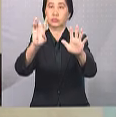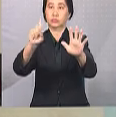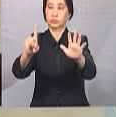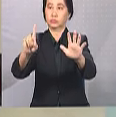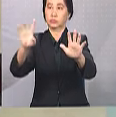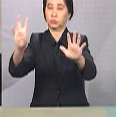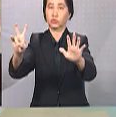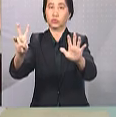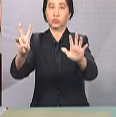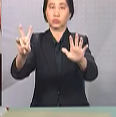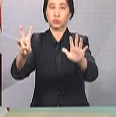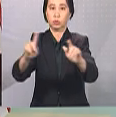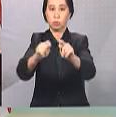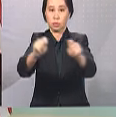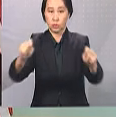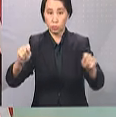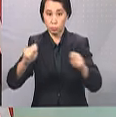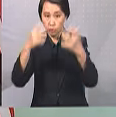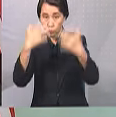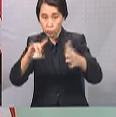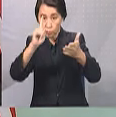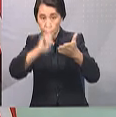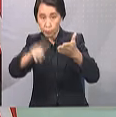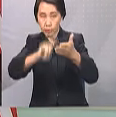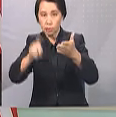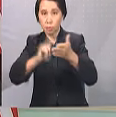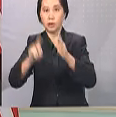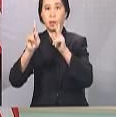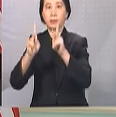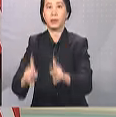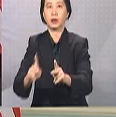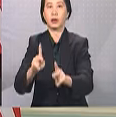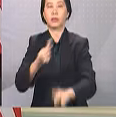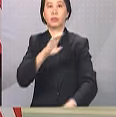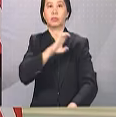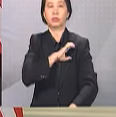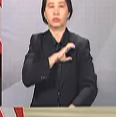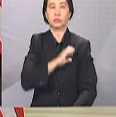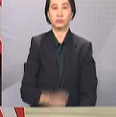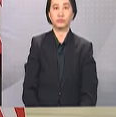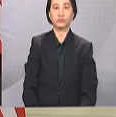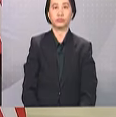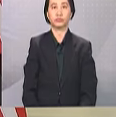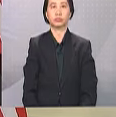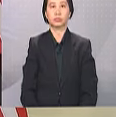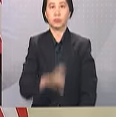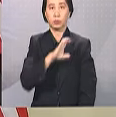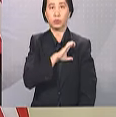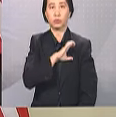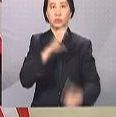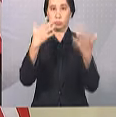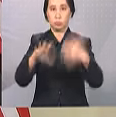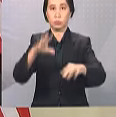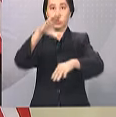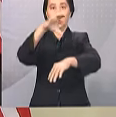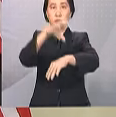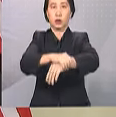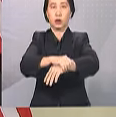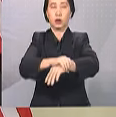5,817 premis telah diperiksa oleh pihak berkuasa. PDRM telah menangkap